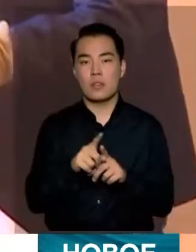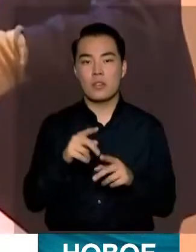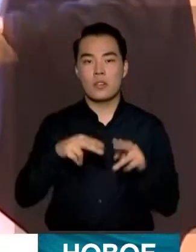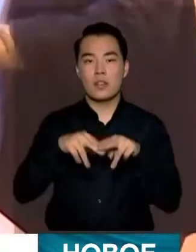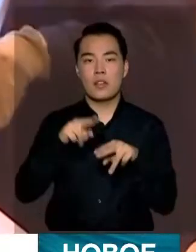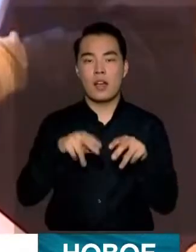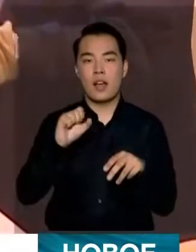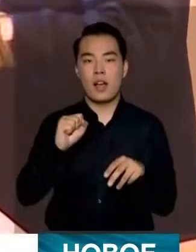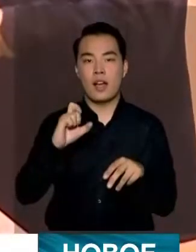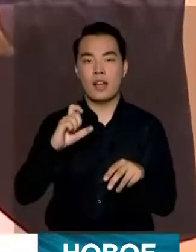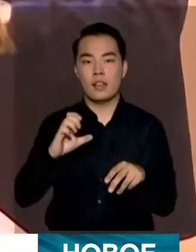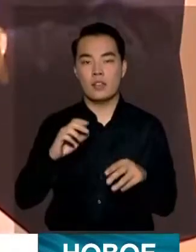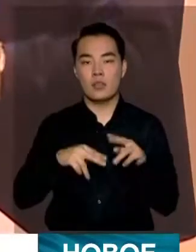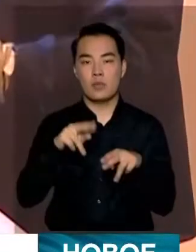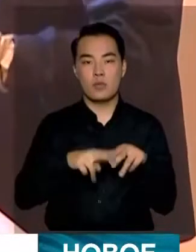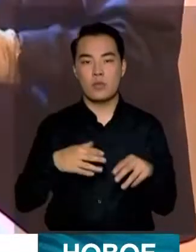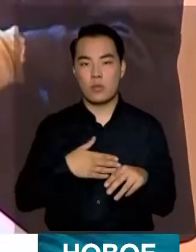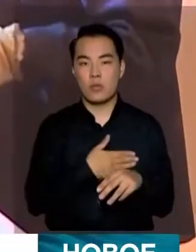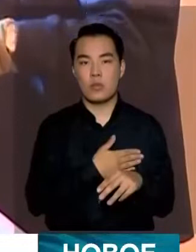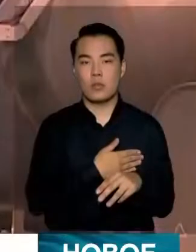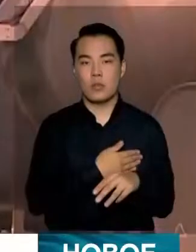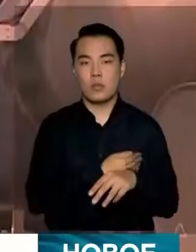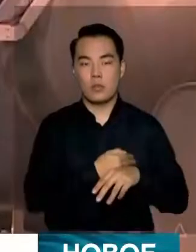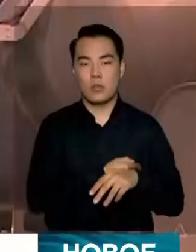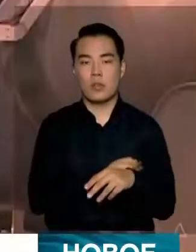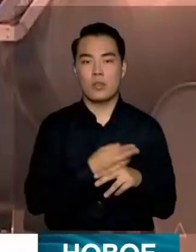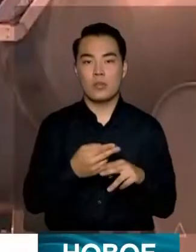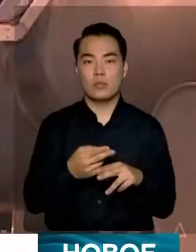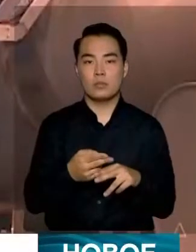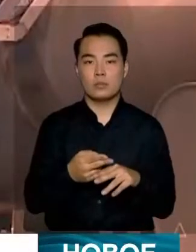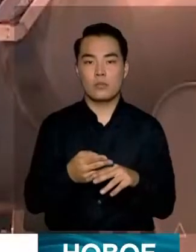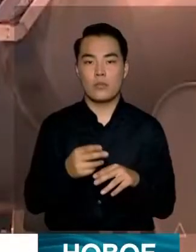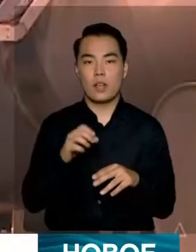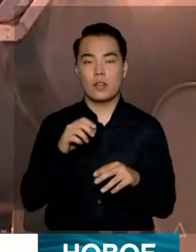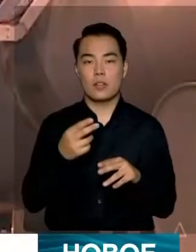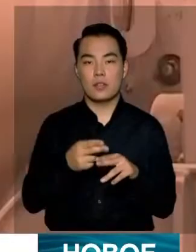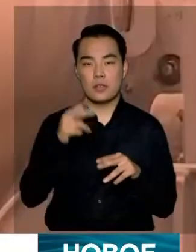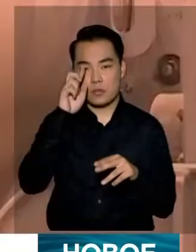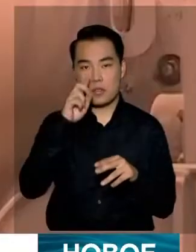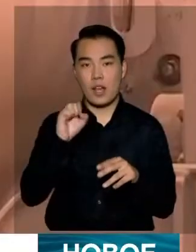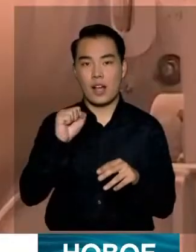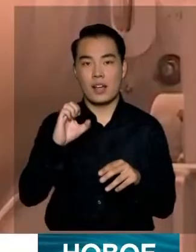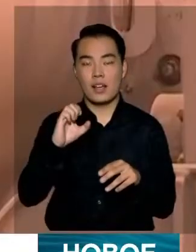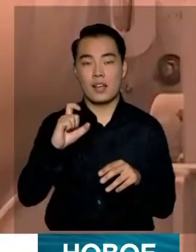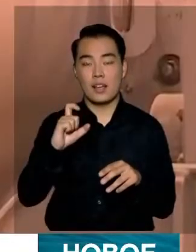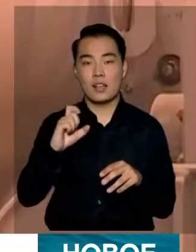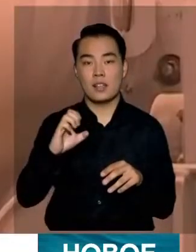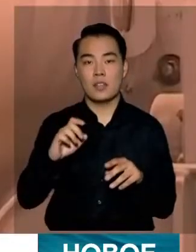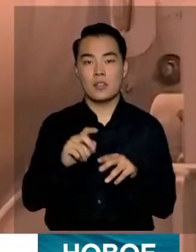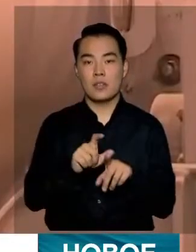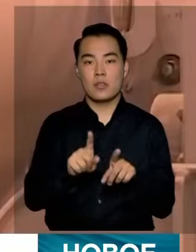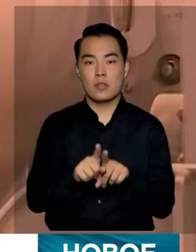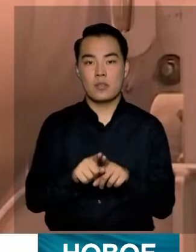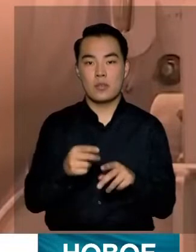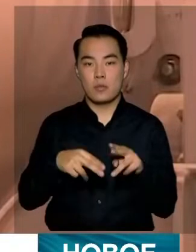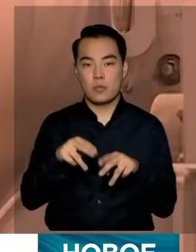строительству АЭС на своей территории сейчас идет процесс изучения мирового опыта как стран которые уже имеют АЭС на своей территории так